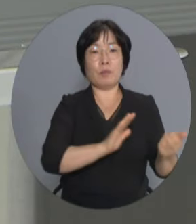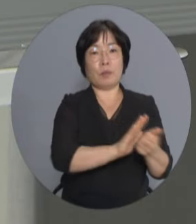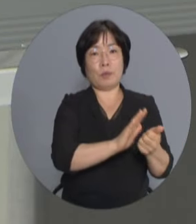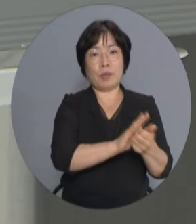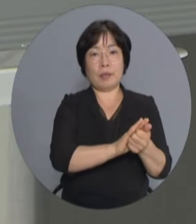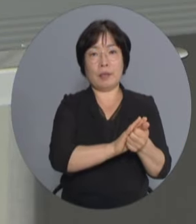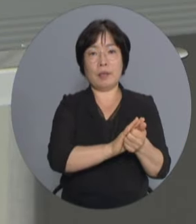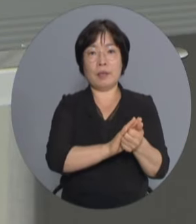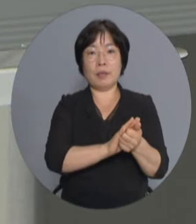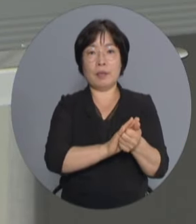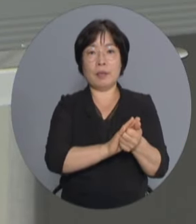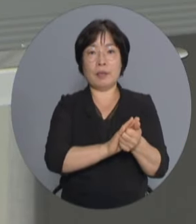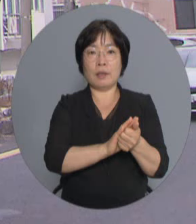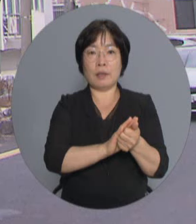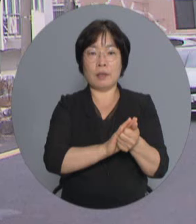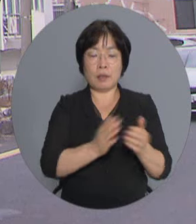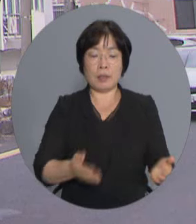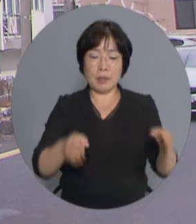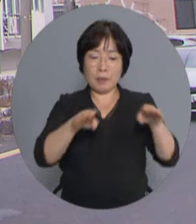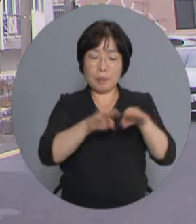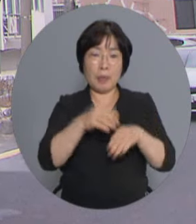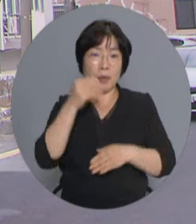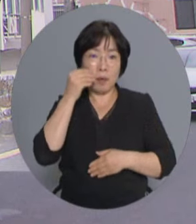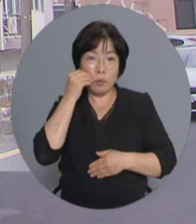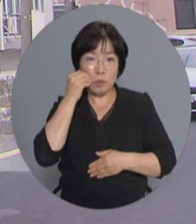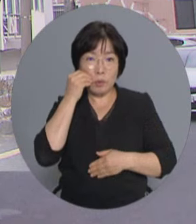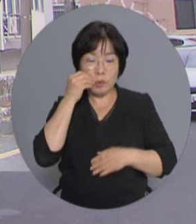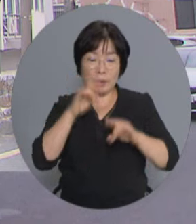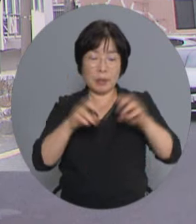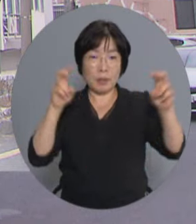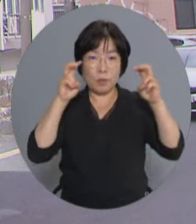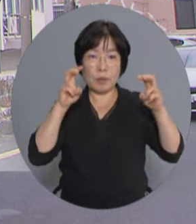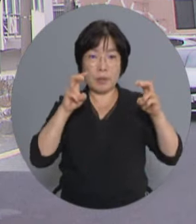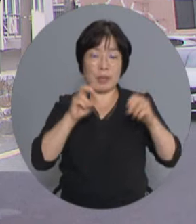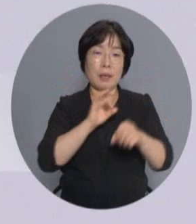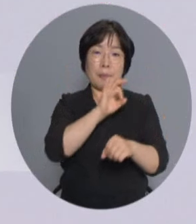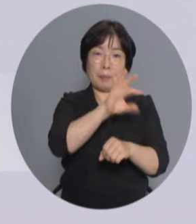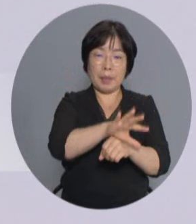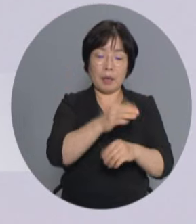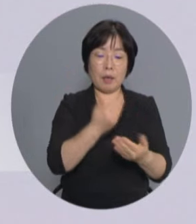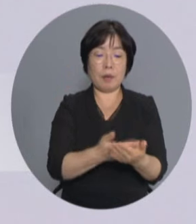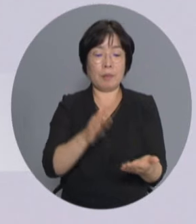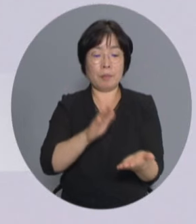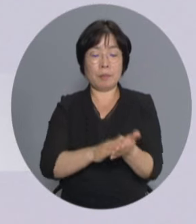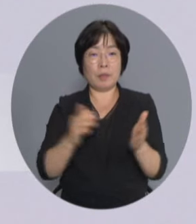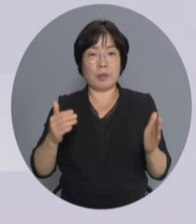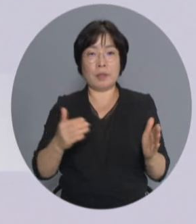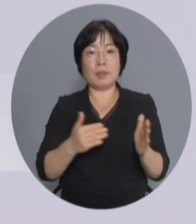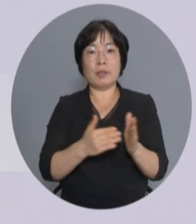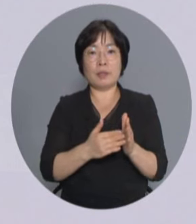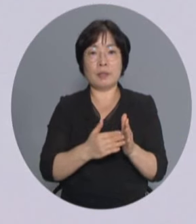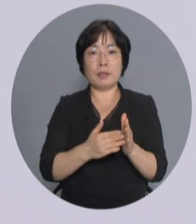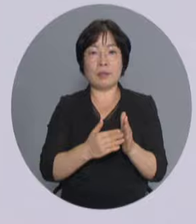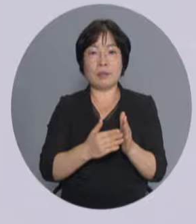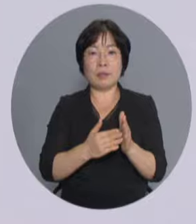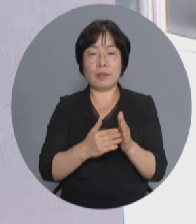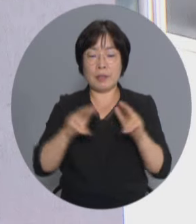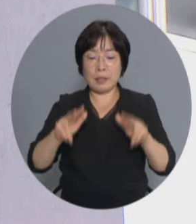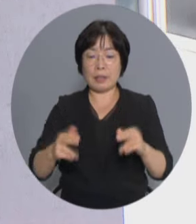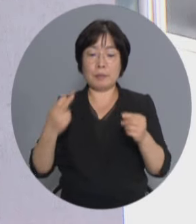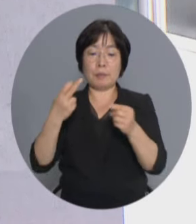제공하고 있습니다. 폐 건물로 방치돼 있던 옛 한전사택을 매입해 리모델링을 거쳤습니다.